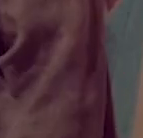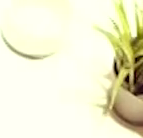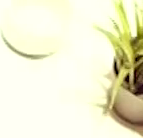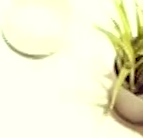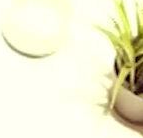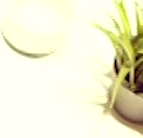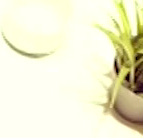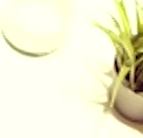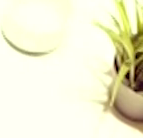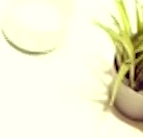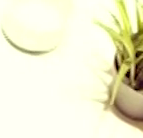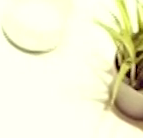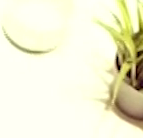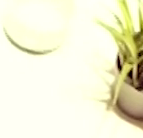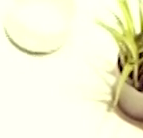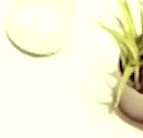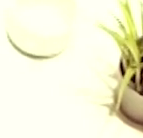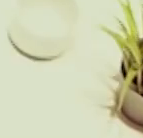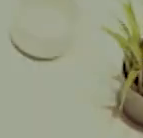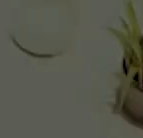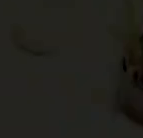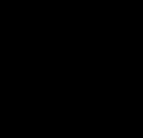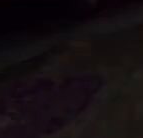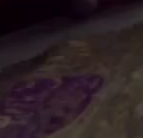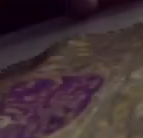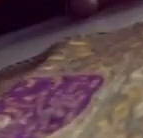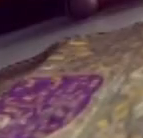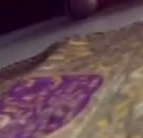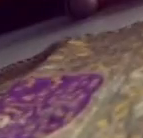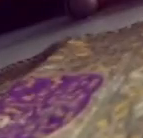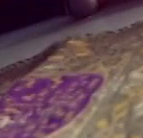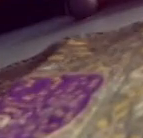Sahur pakai apa? Pakai nasi roti.